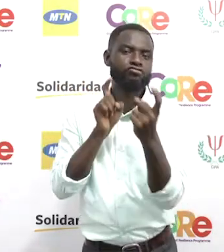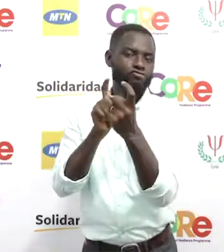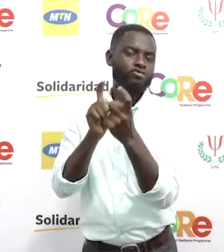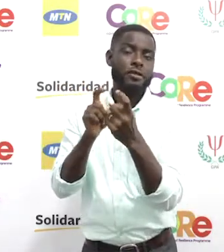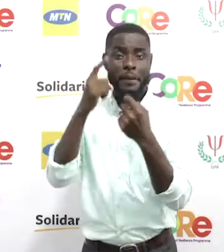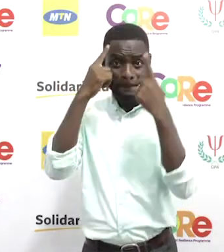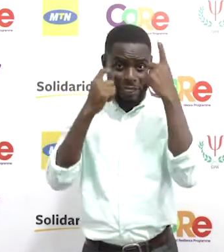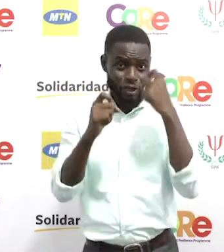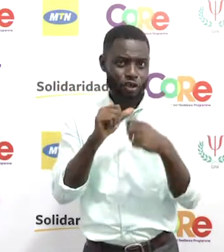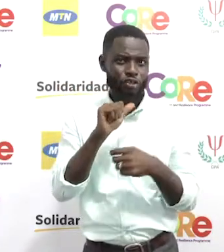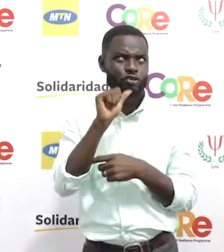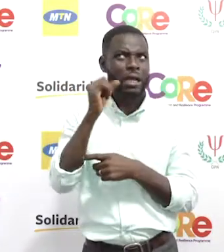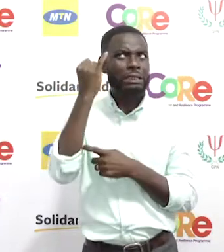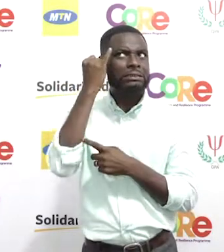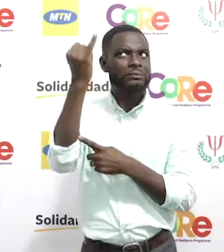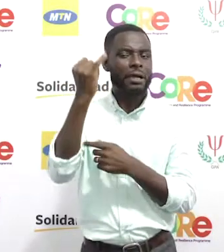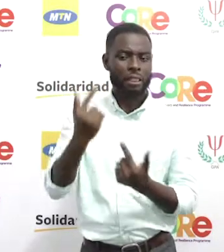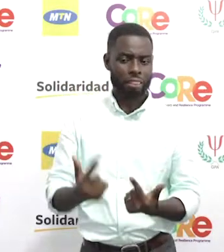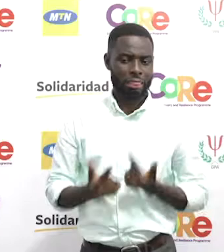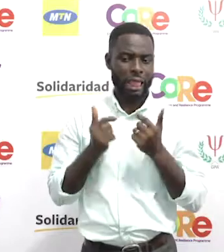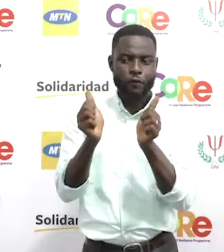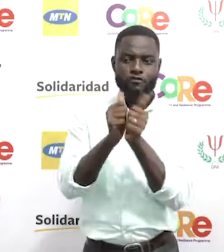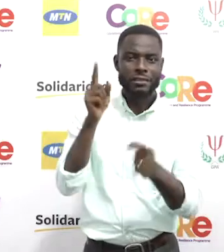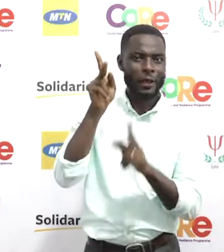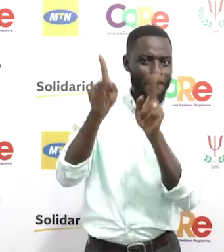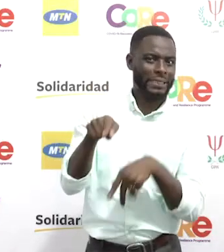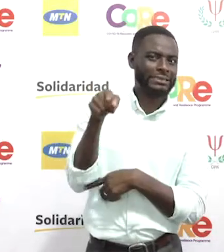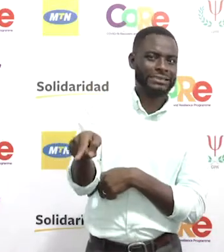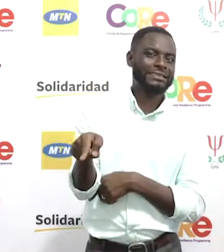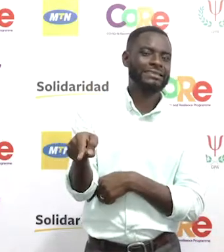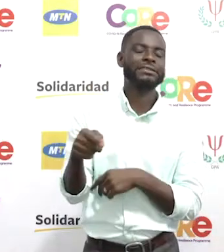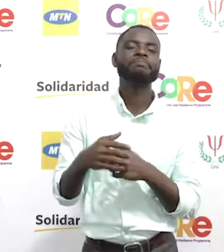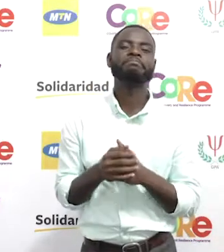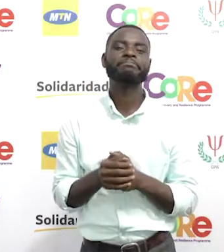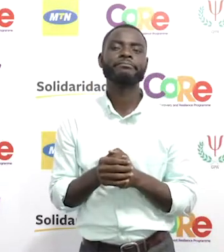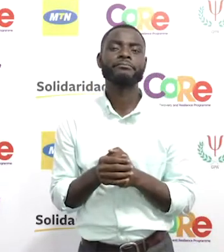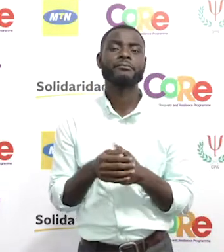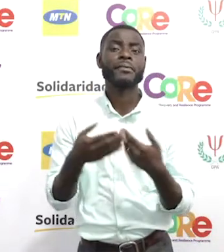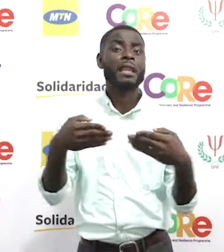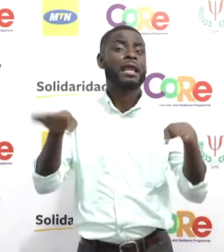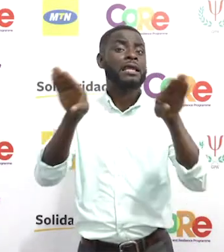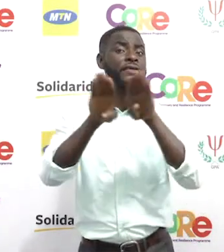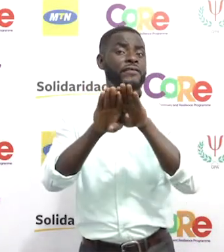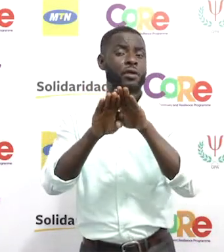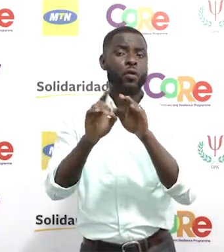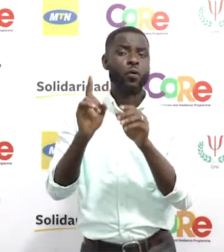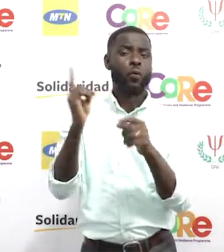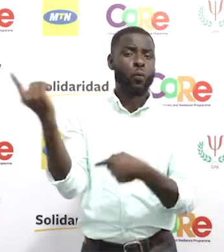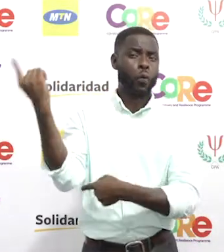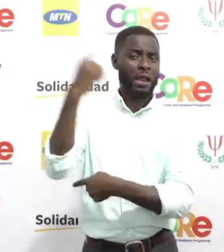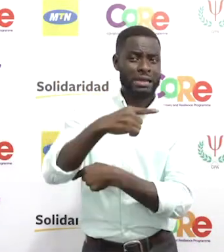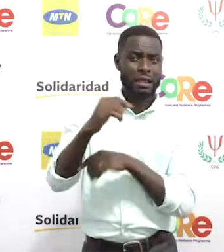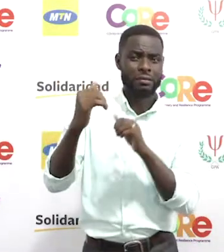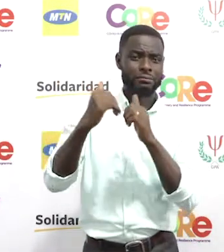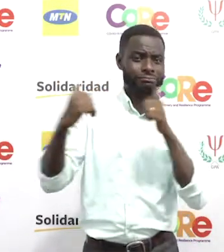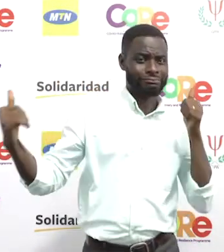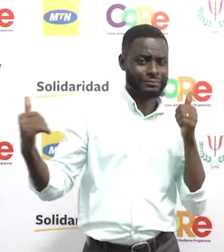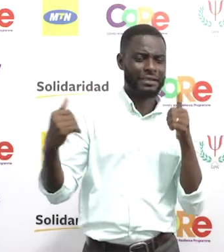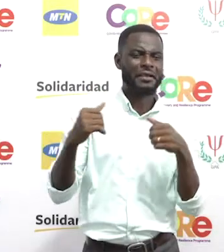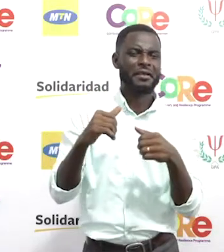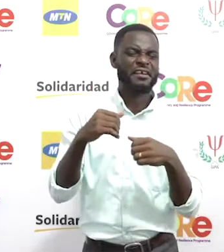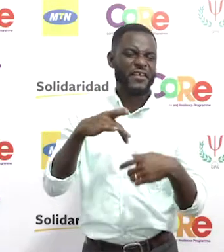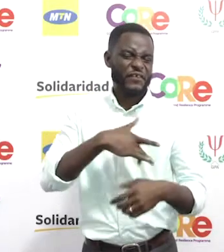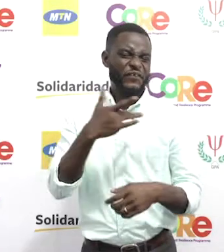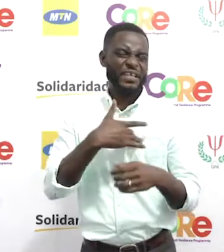nyeng o hishi. Ke jina kaimu be o wala shilemli. Biko mepo ke ona le. E fi obotamu ona